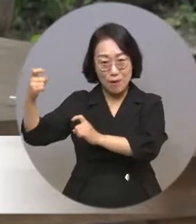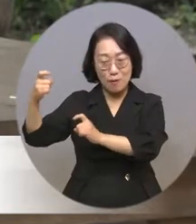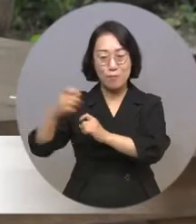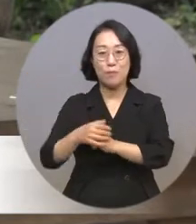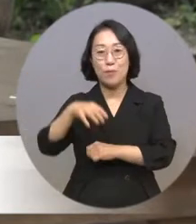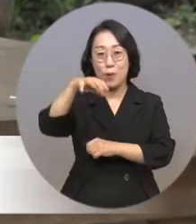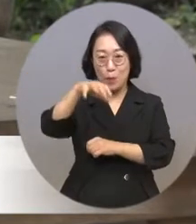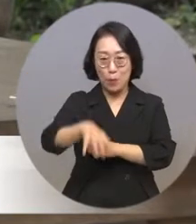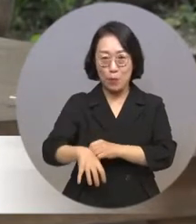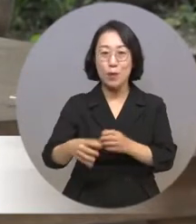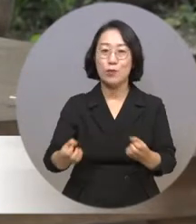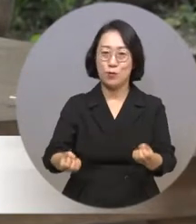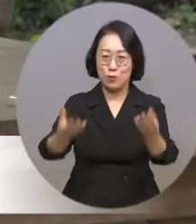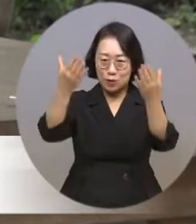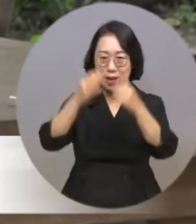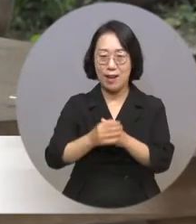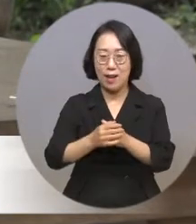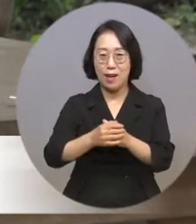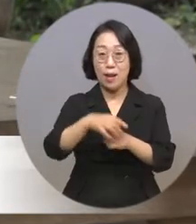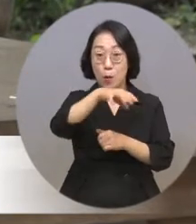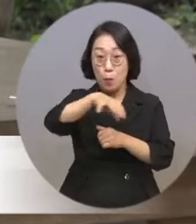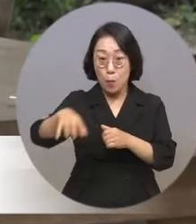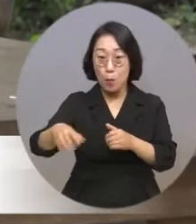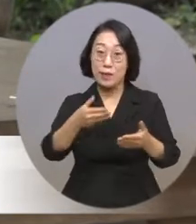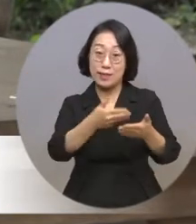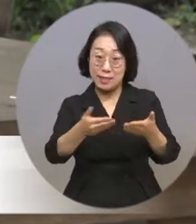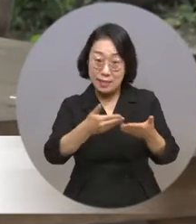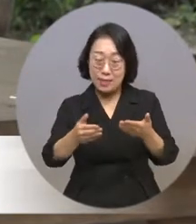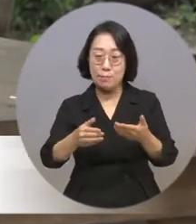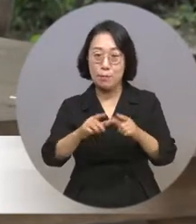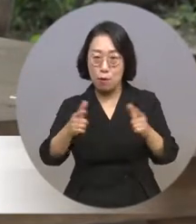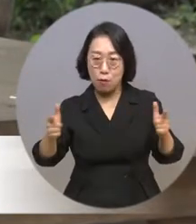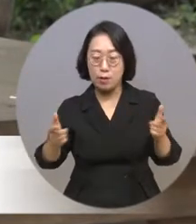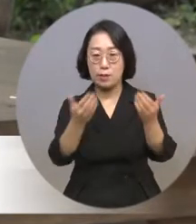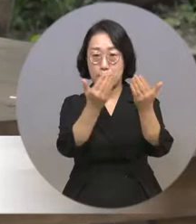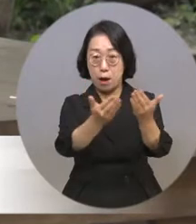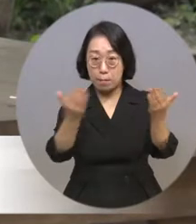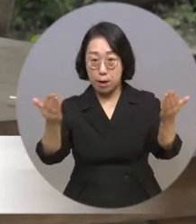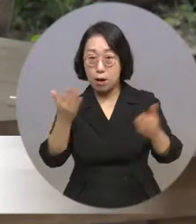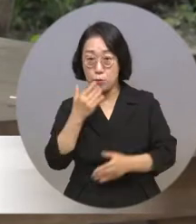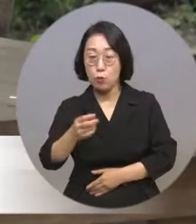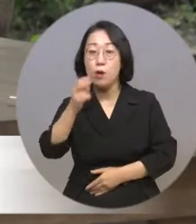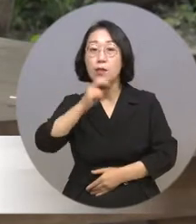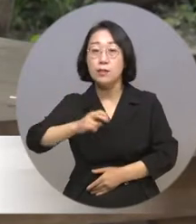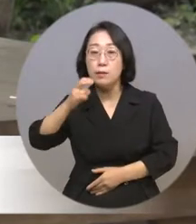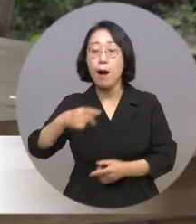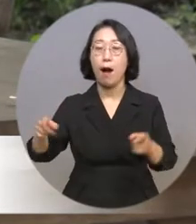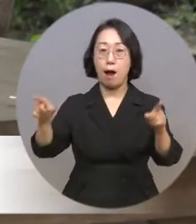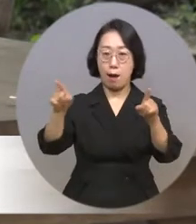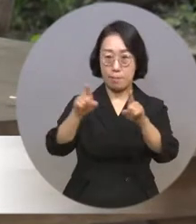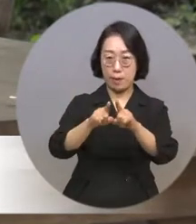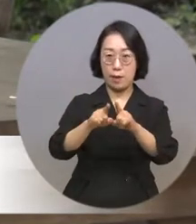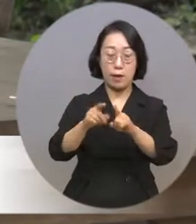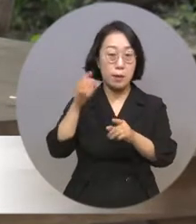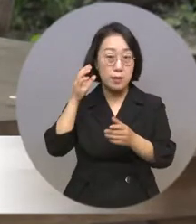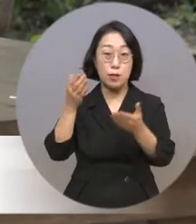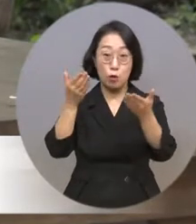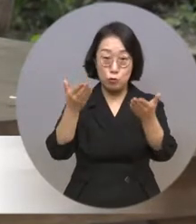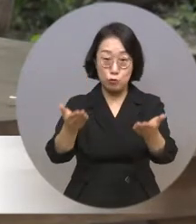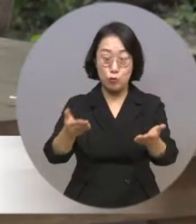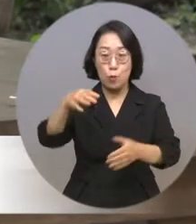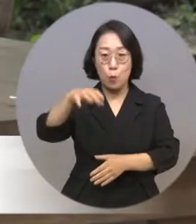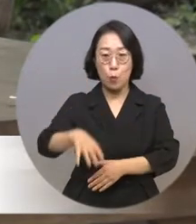갖다가 하게 됐습니다. 지역 작가들을 초대해서 그 진행 과정 속에 음악회도 함께 하면서 하는